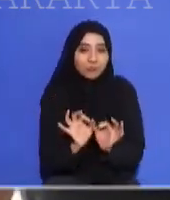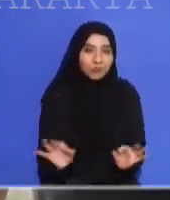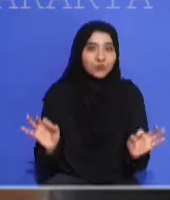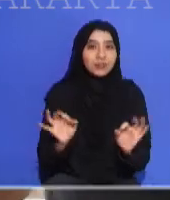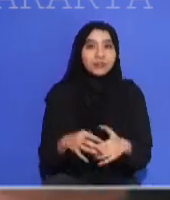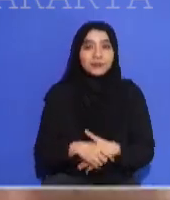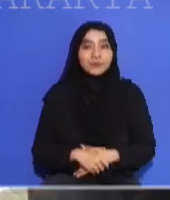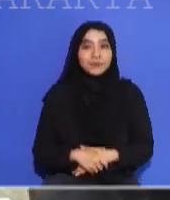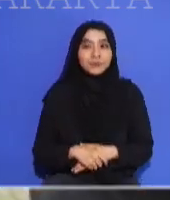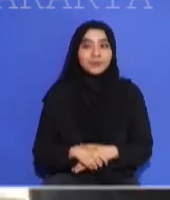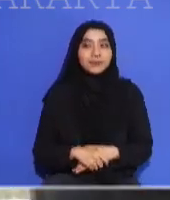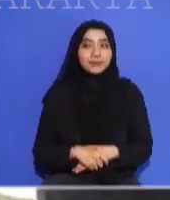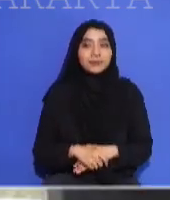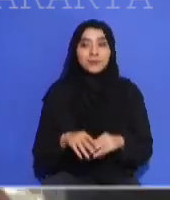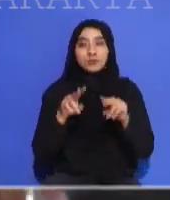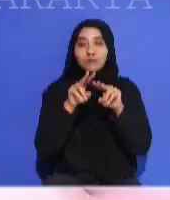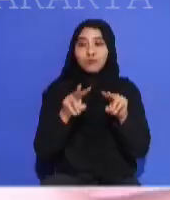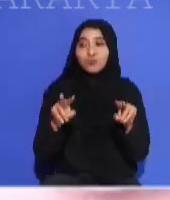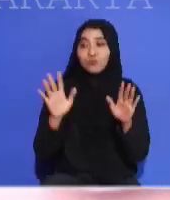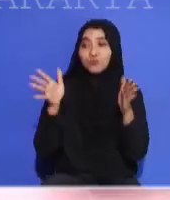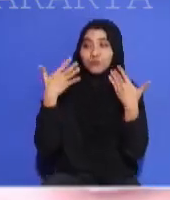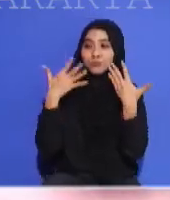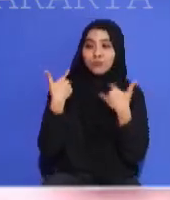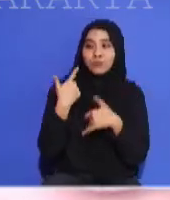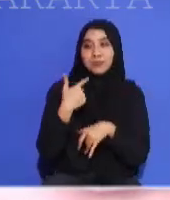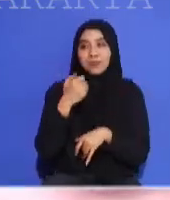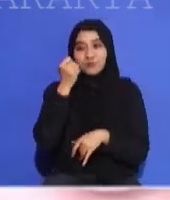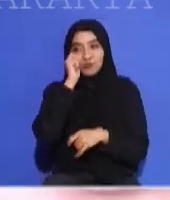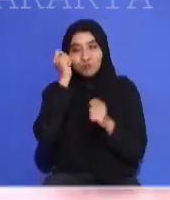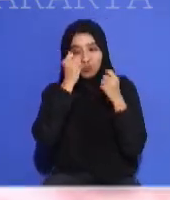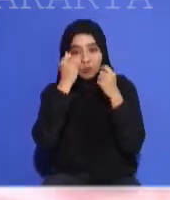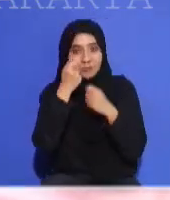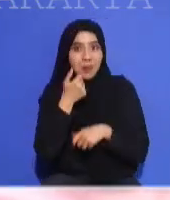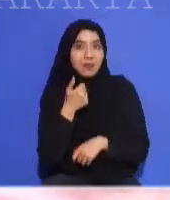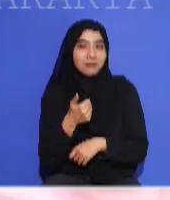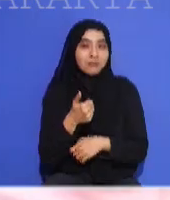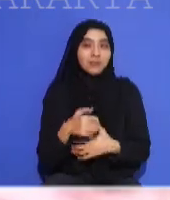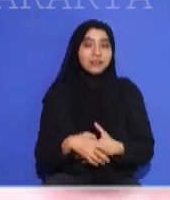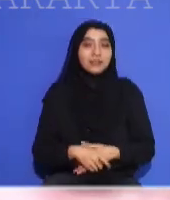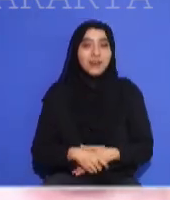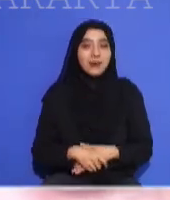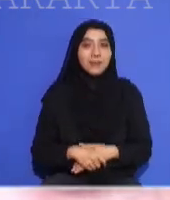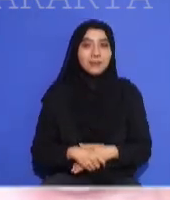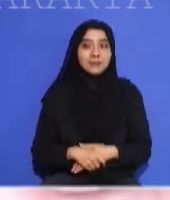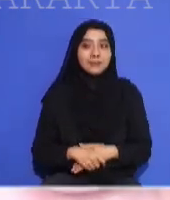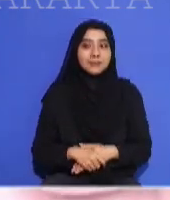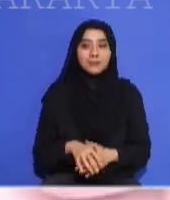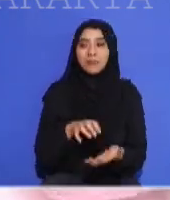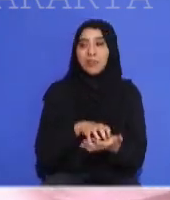apa? Pemandangan menyegarkan mata tuh. Nekene wis api, tempatnya